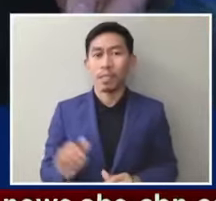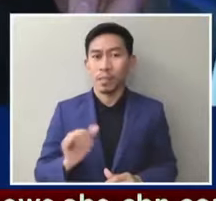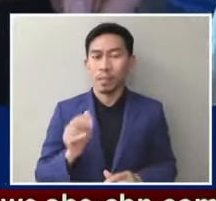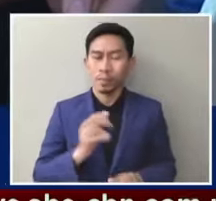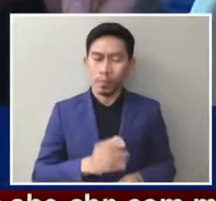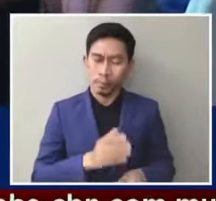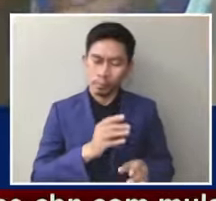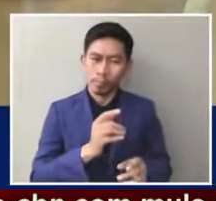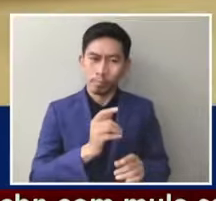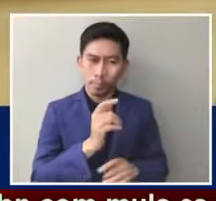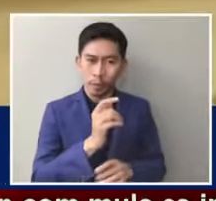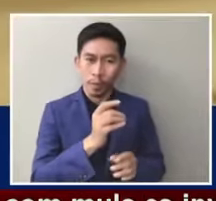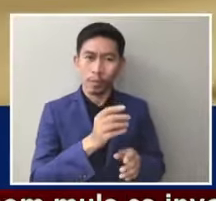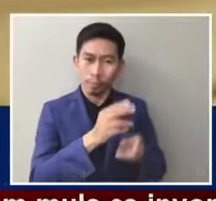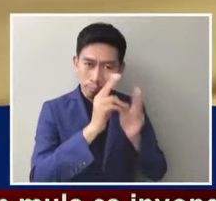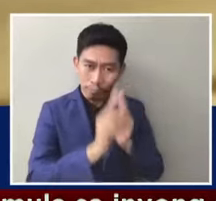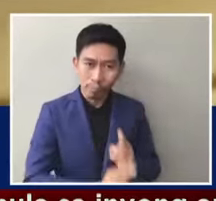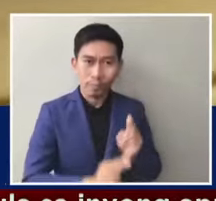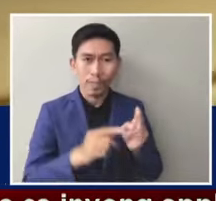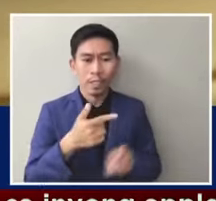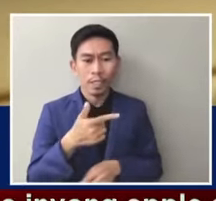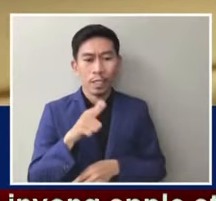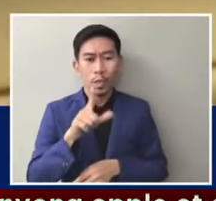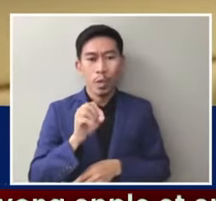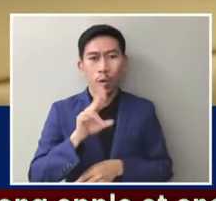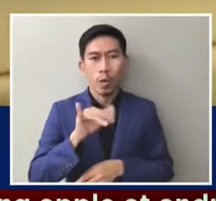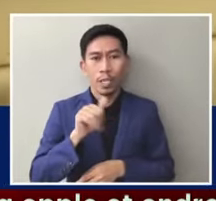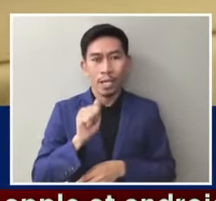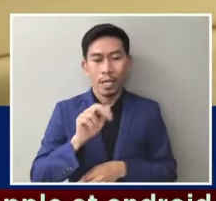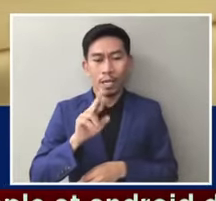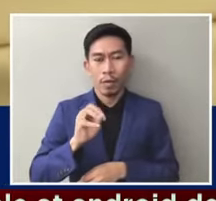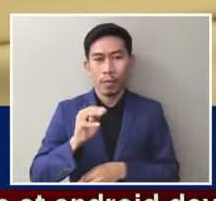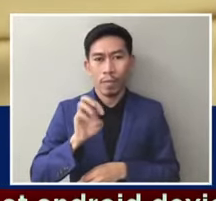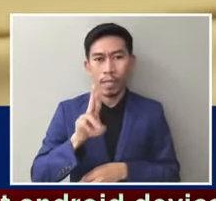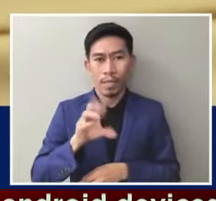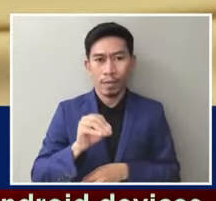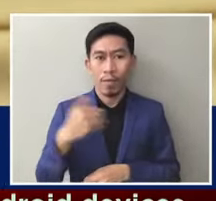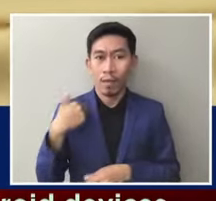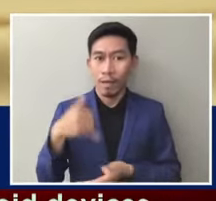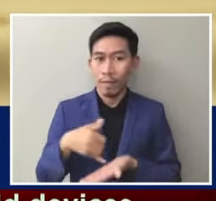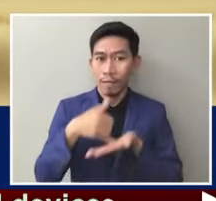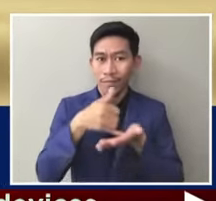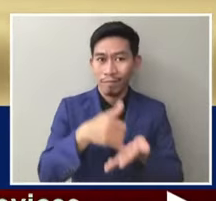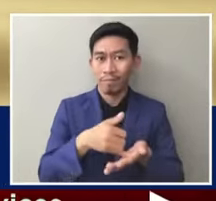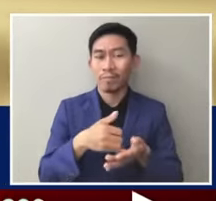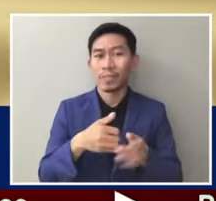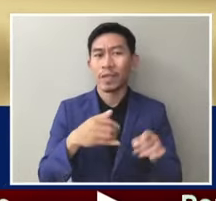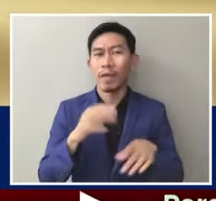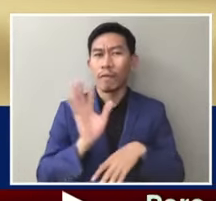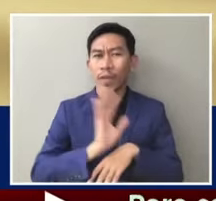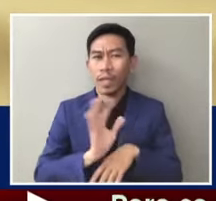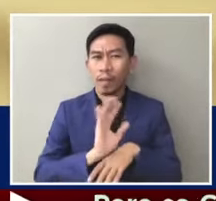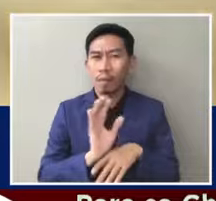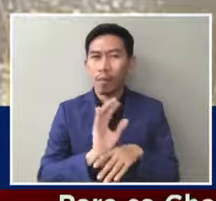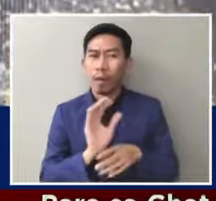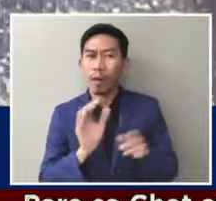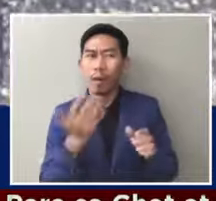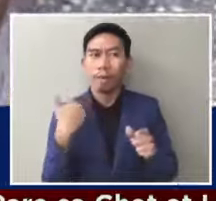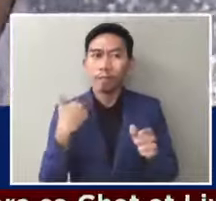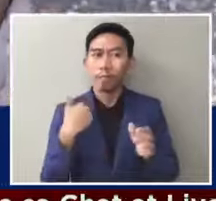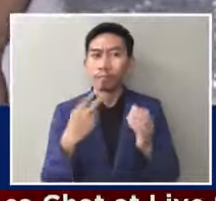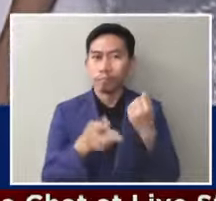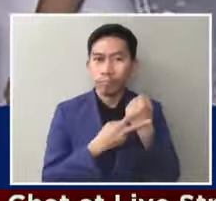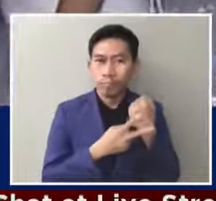na si Gloria Romero. Gagawa rin naman ng posthumous award si film curator at archivist na si Teddy Ko